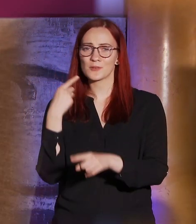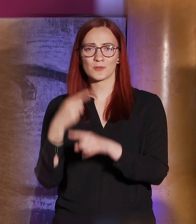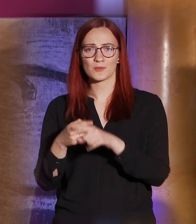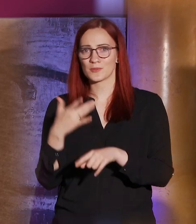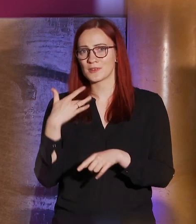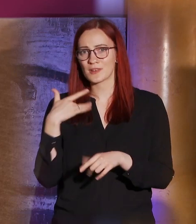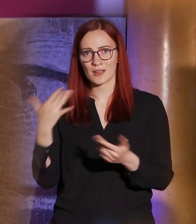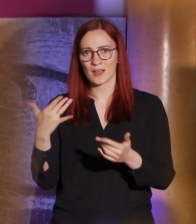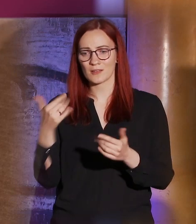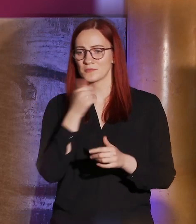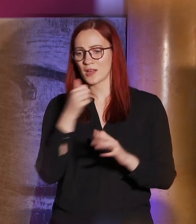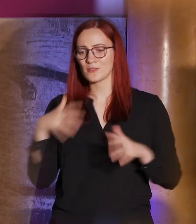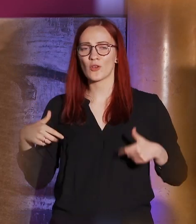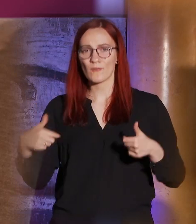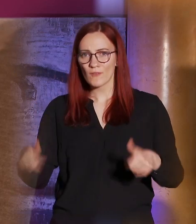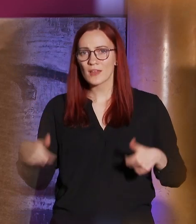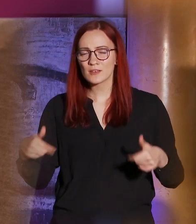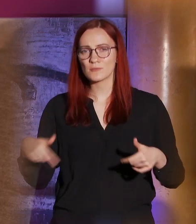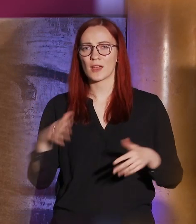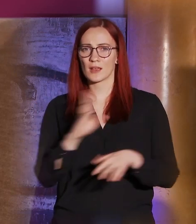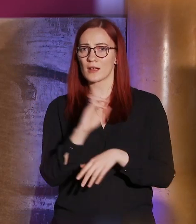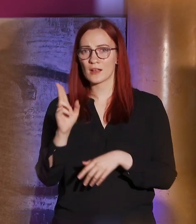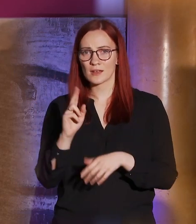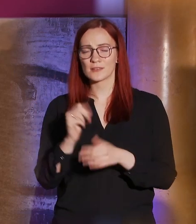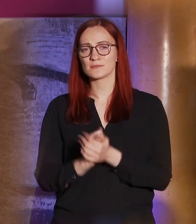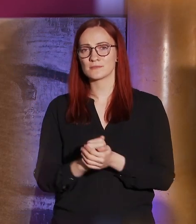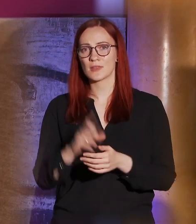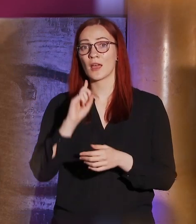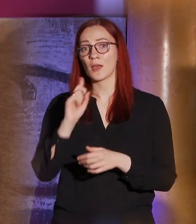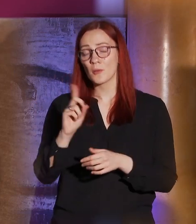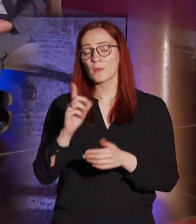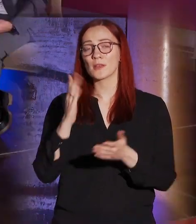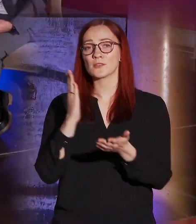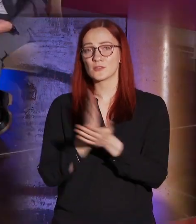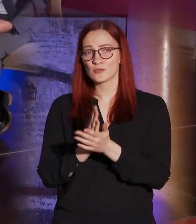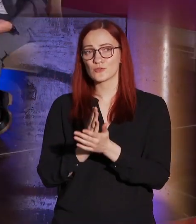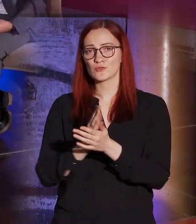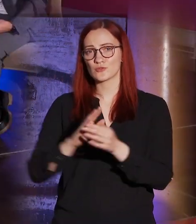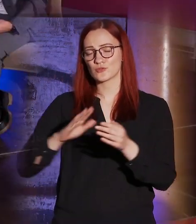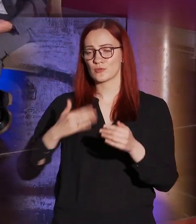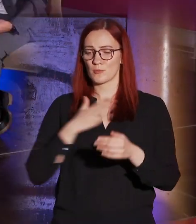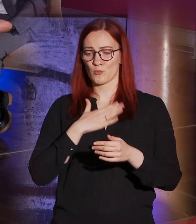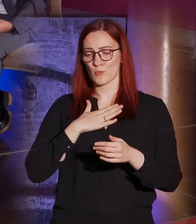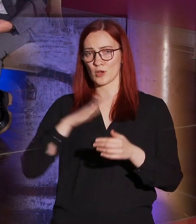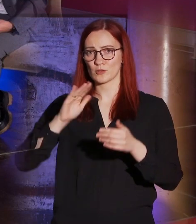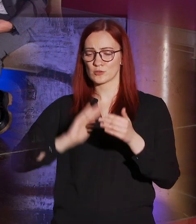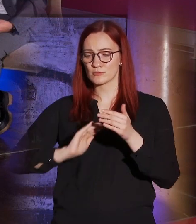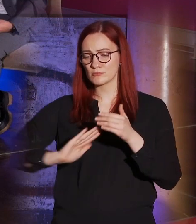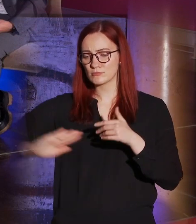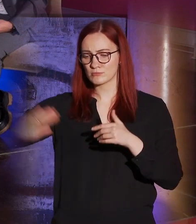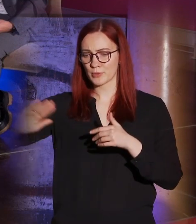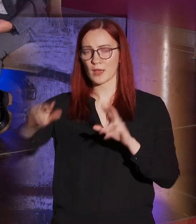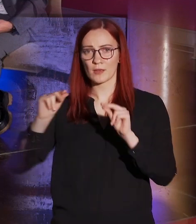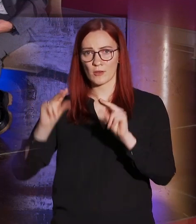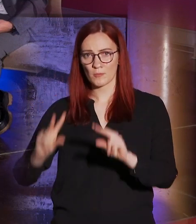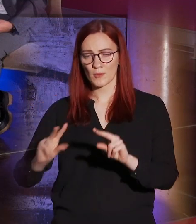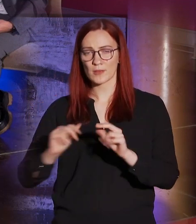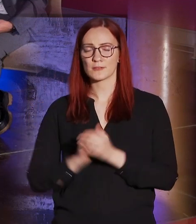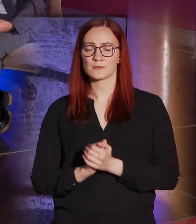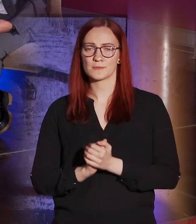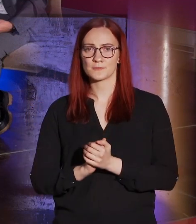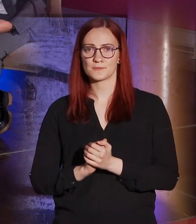Tarkim, vežimėlį įsijūdančius žmonės, bet yra pandusai, mes esame įsigiję, ne? Nes mus valstybė neremia, bet yra,